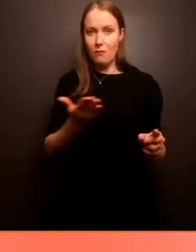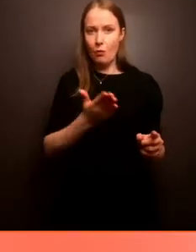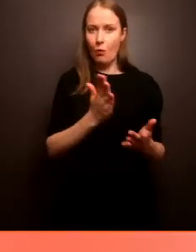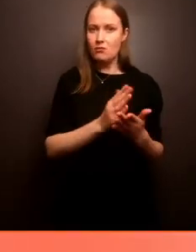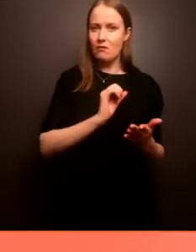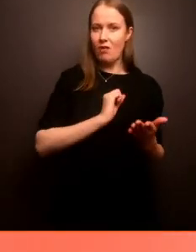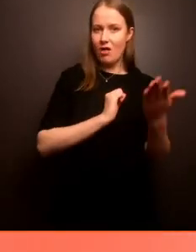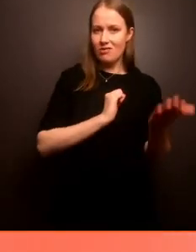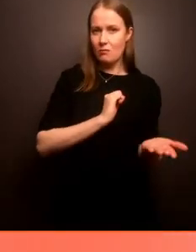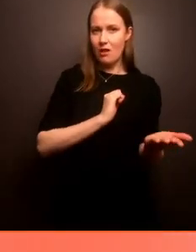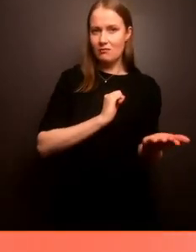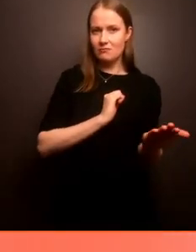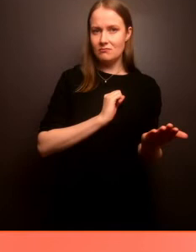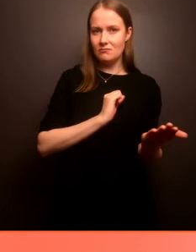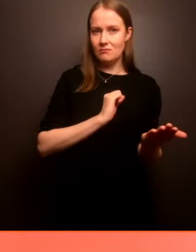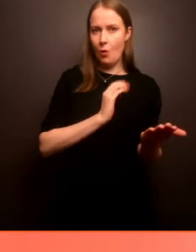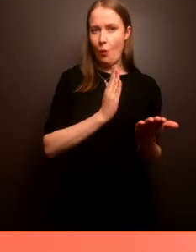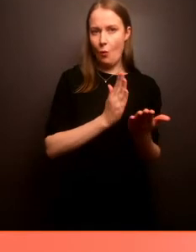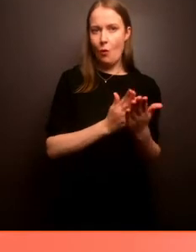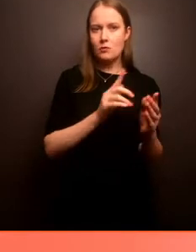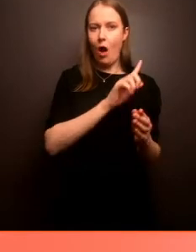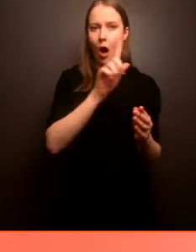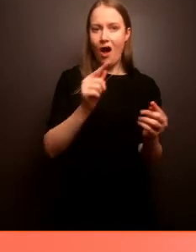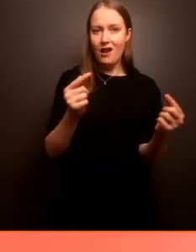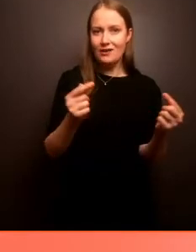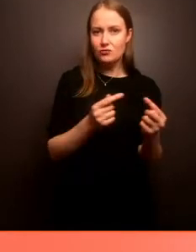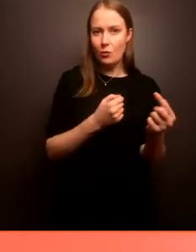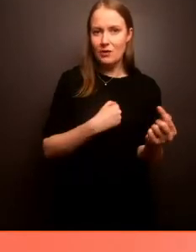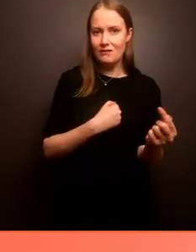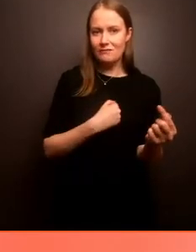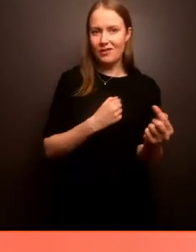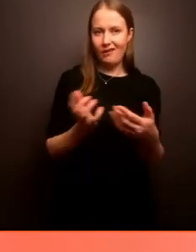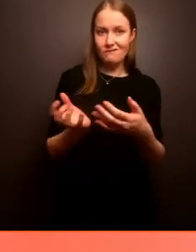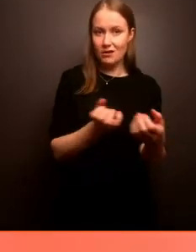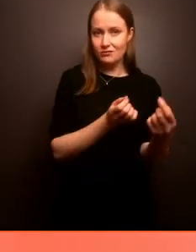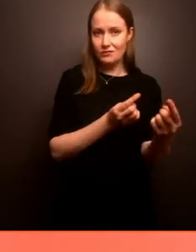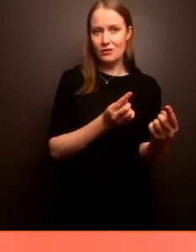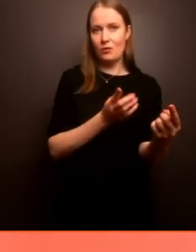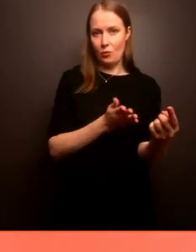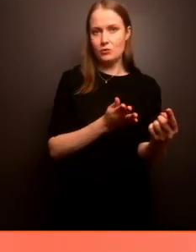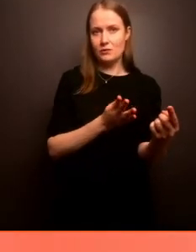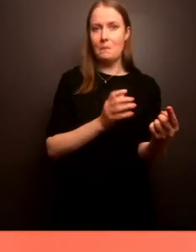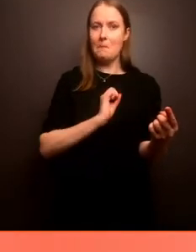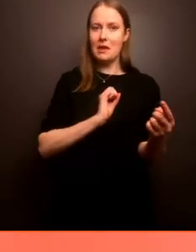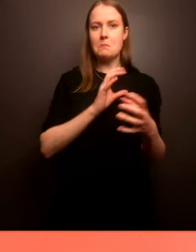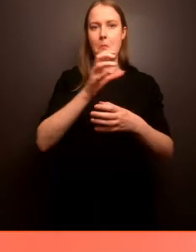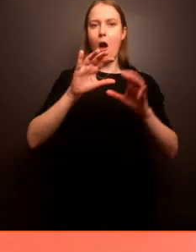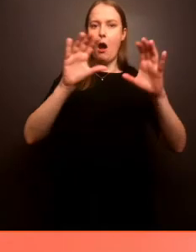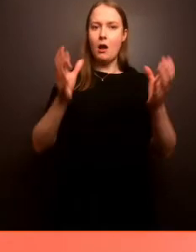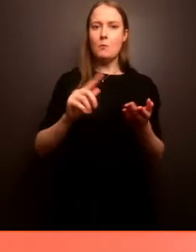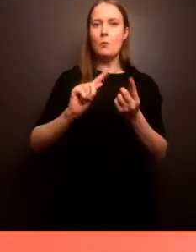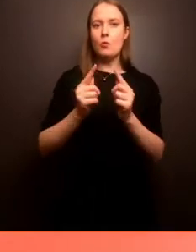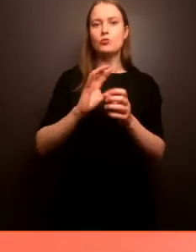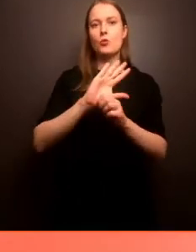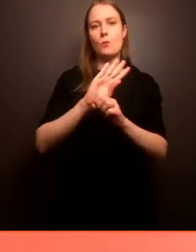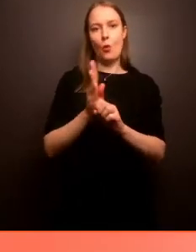vajalik, on ajakohane ja on vastuvõetav ka COVIDist muudetud maailmas. Ja